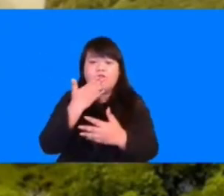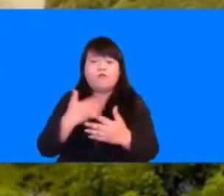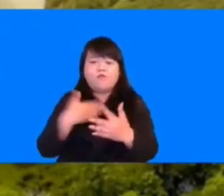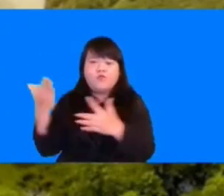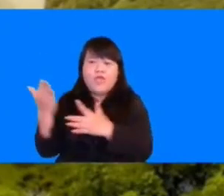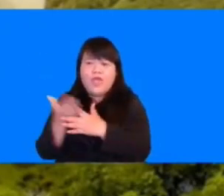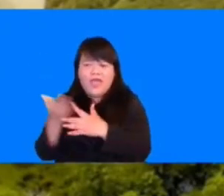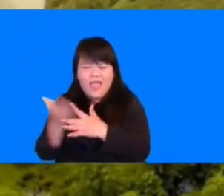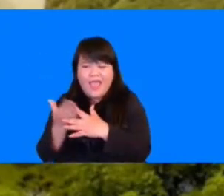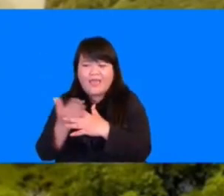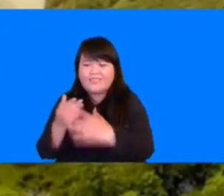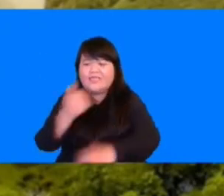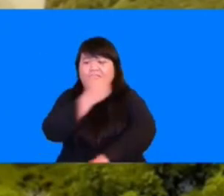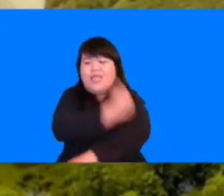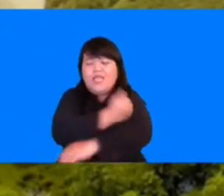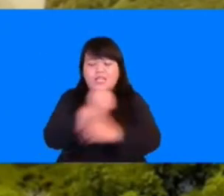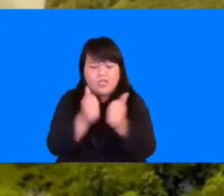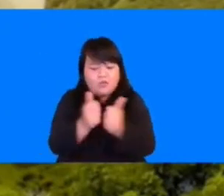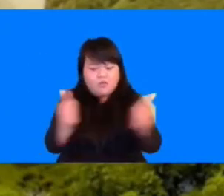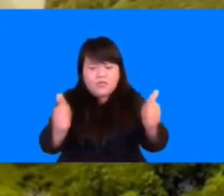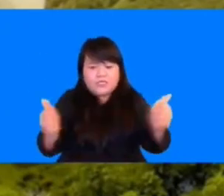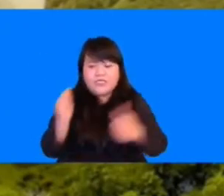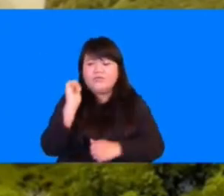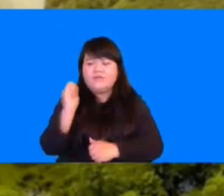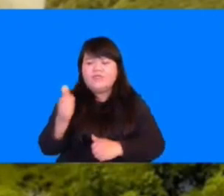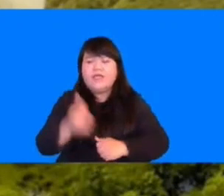terhadap energi yang lebih bersih.